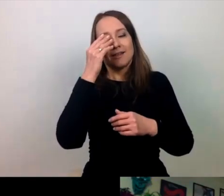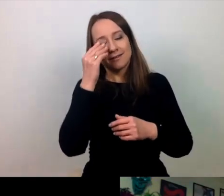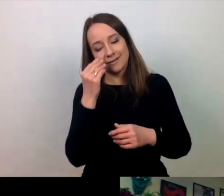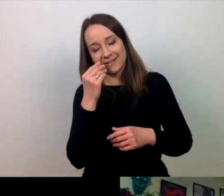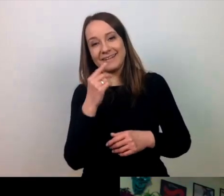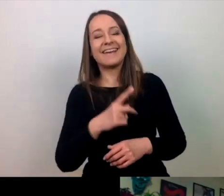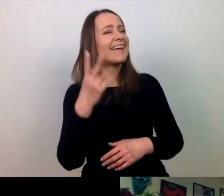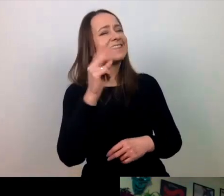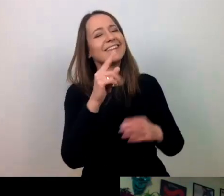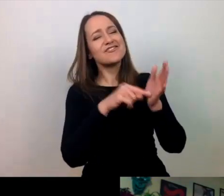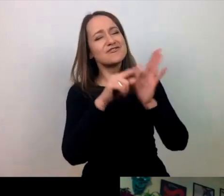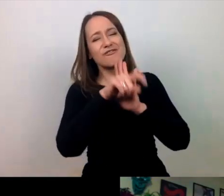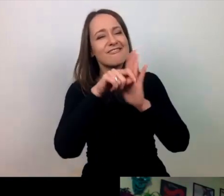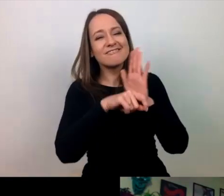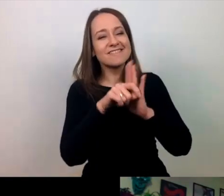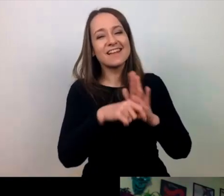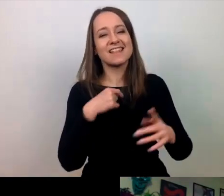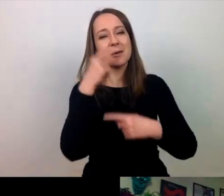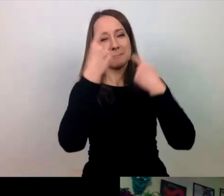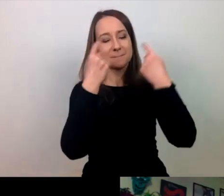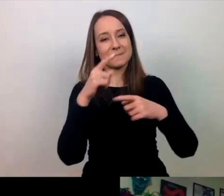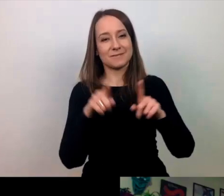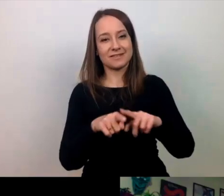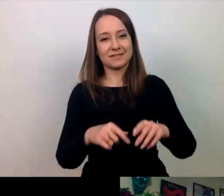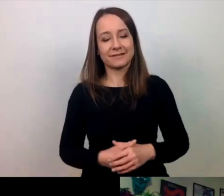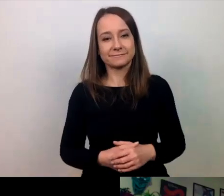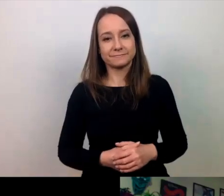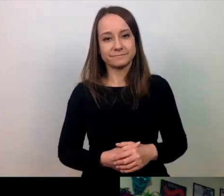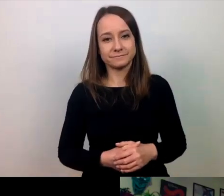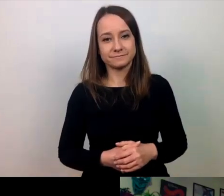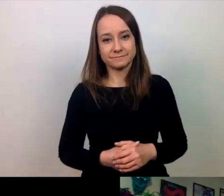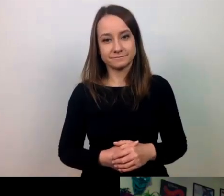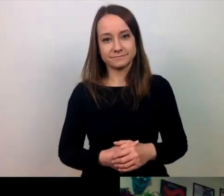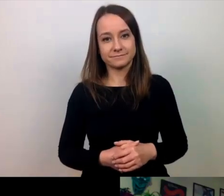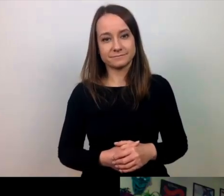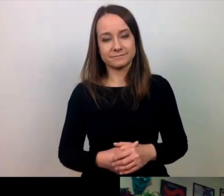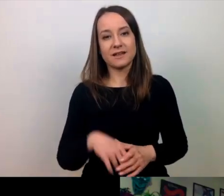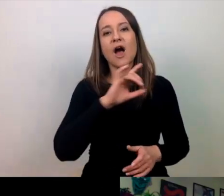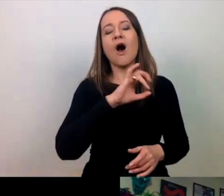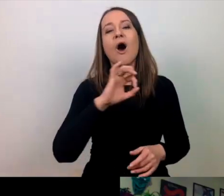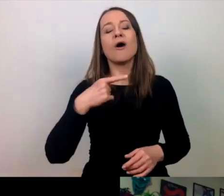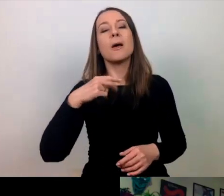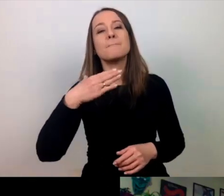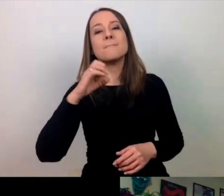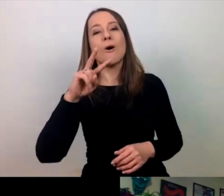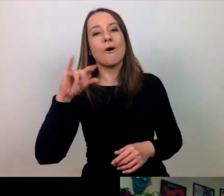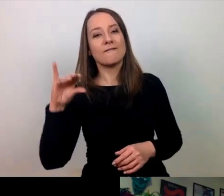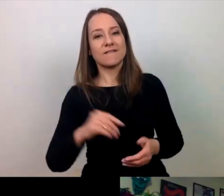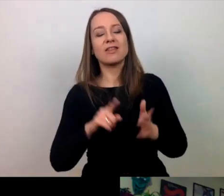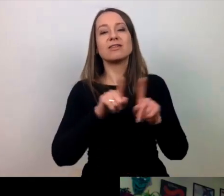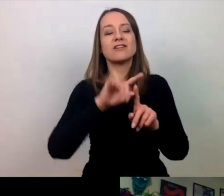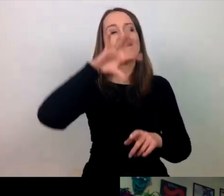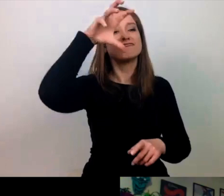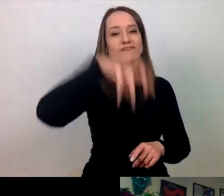był taki film i tak o nim też myślę, że to jest taki feel good movie. To jest też określony gatunek jak